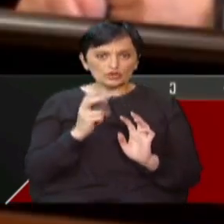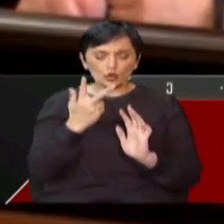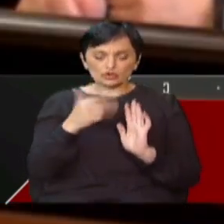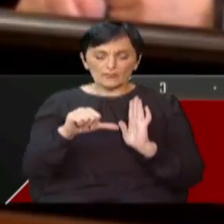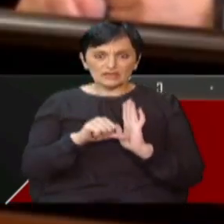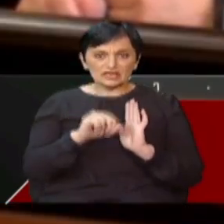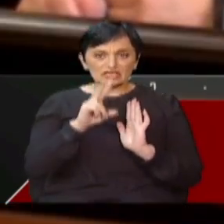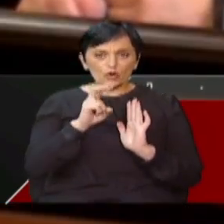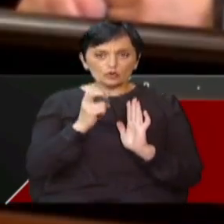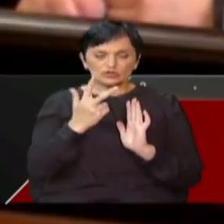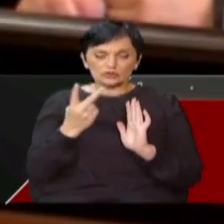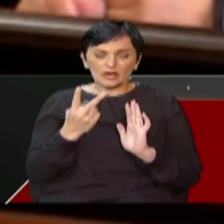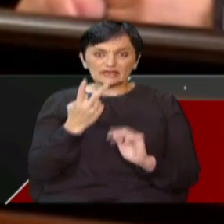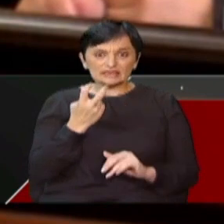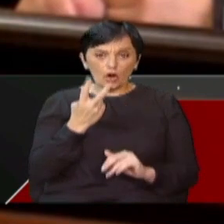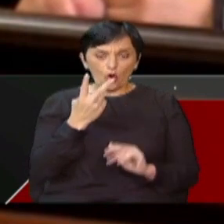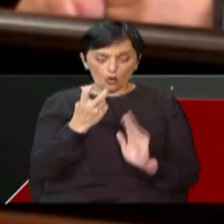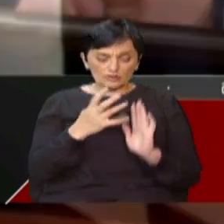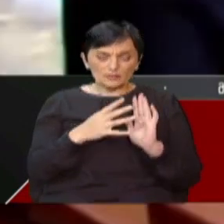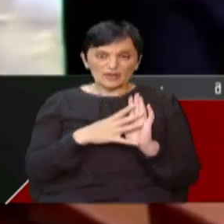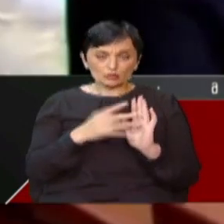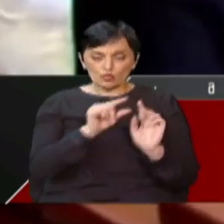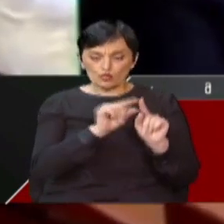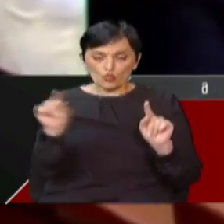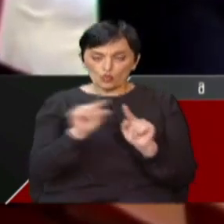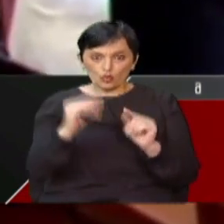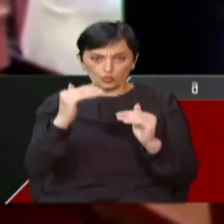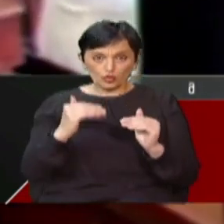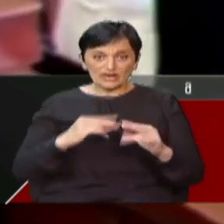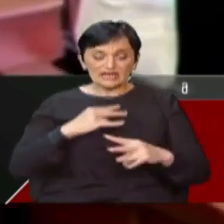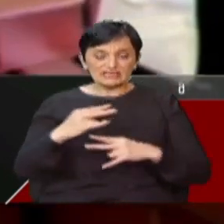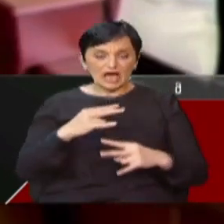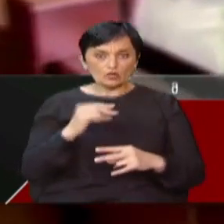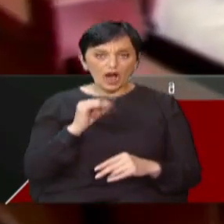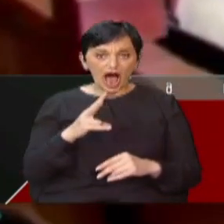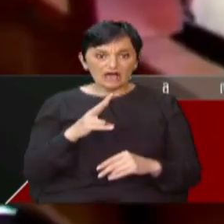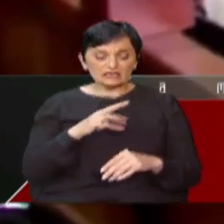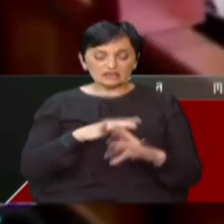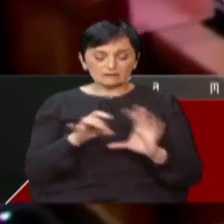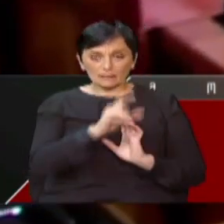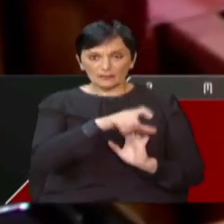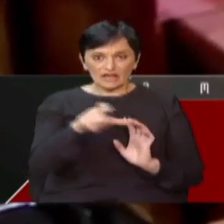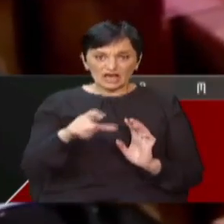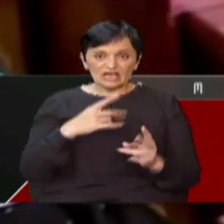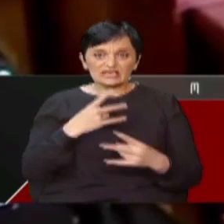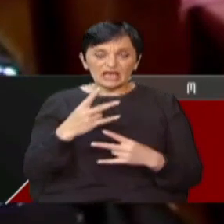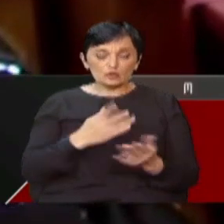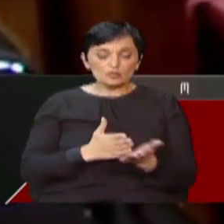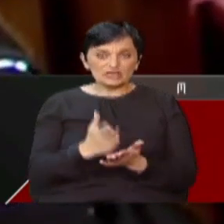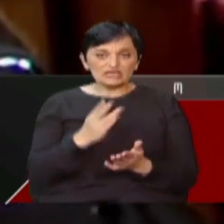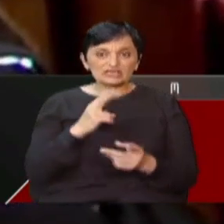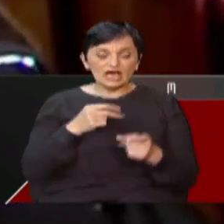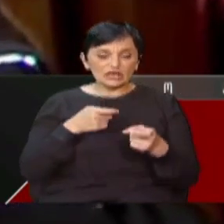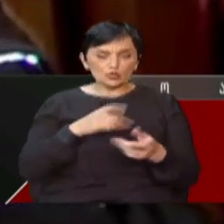216, 323 და 329 მუხლებით მიმდინარეობდა, რაც ტერორისტულ აქტს მძევლად ხელში ჩაგდებას ტერორისტული ბიზნით და